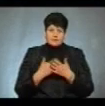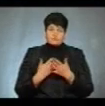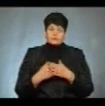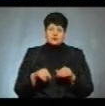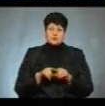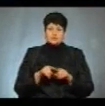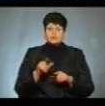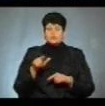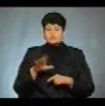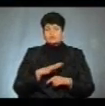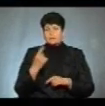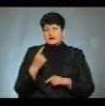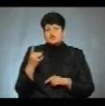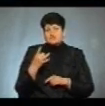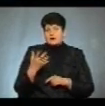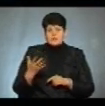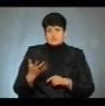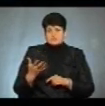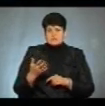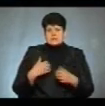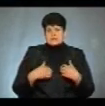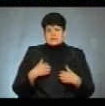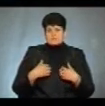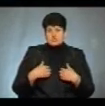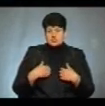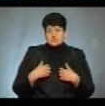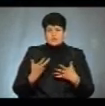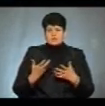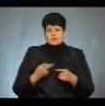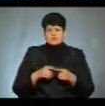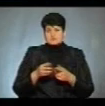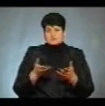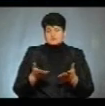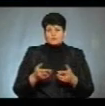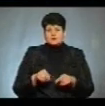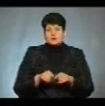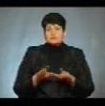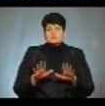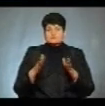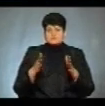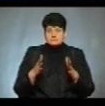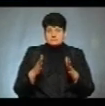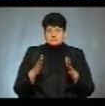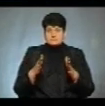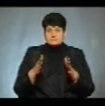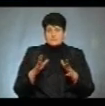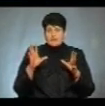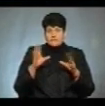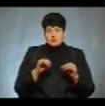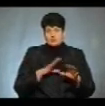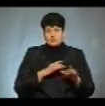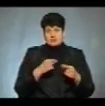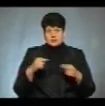що люди були перший раз і спішили, теж спіх всі цей і от так. А так все пройшло без